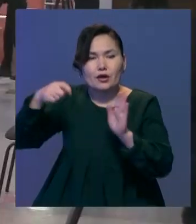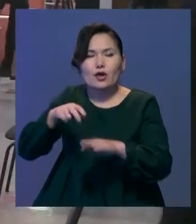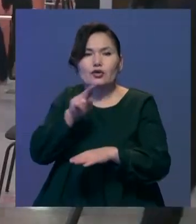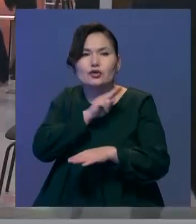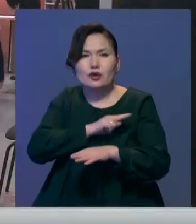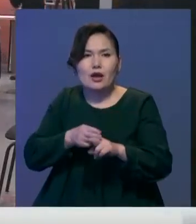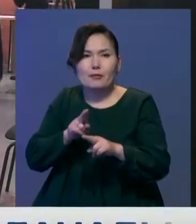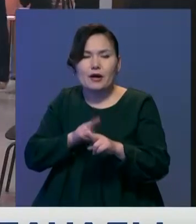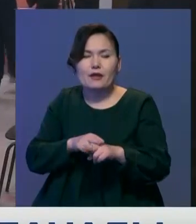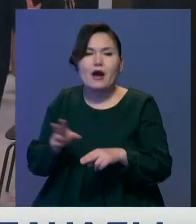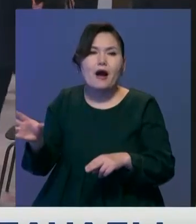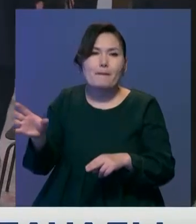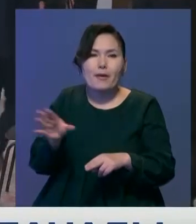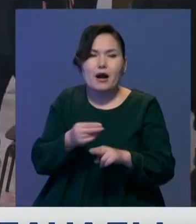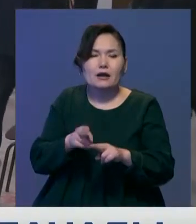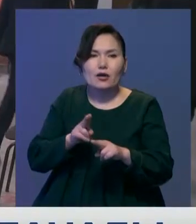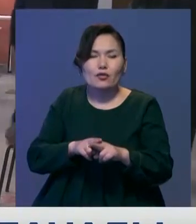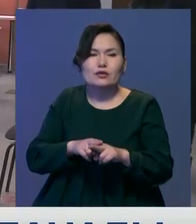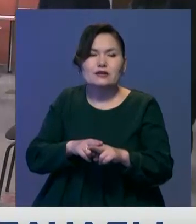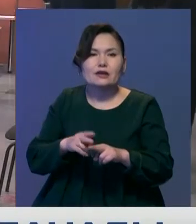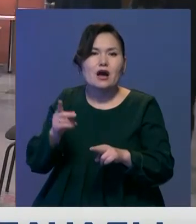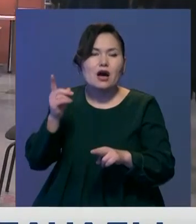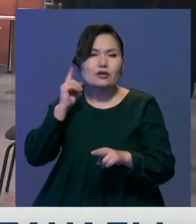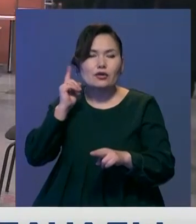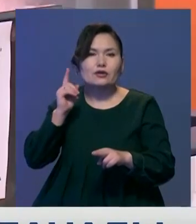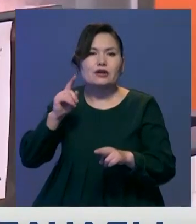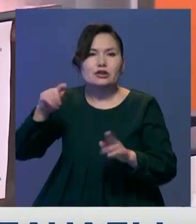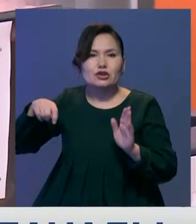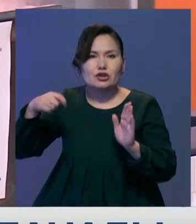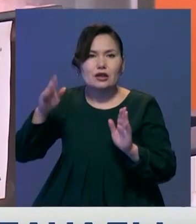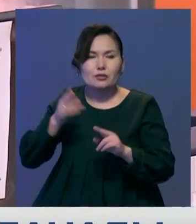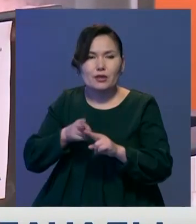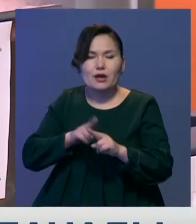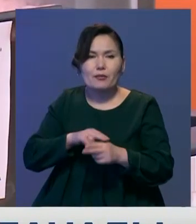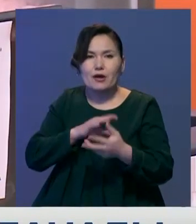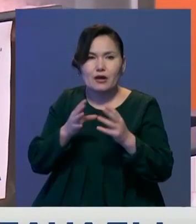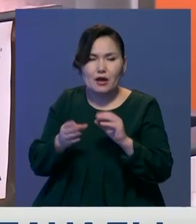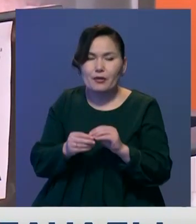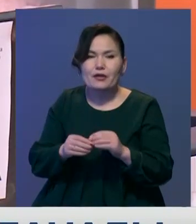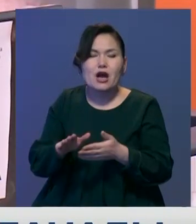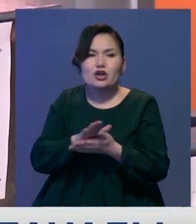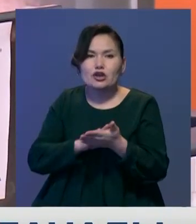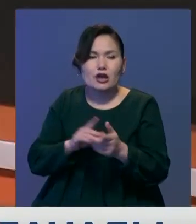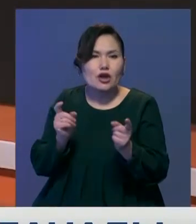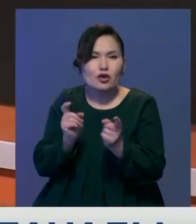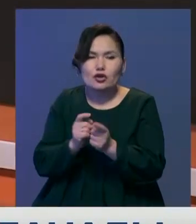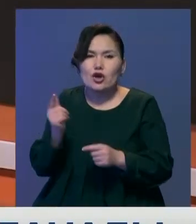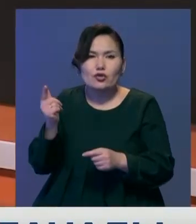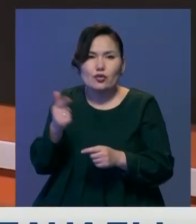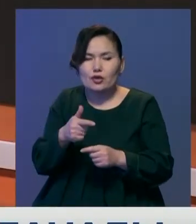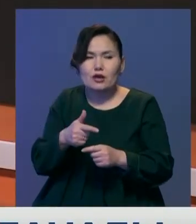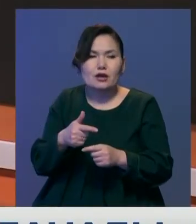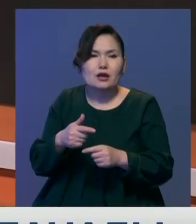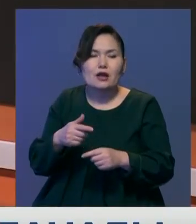мен келуші арасындағы әңгімені толық жазбалай алады. Енді қызметкерлер келушілерге жөнсіз дөрекілік көрсете алмай, тіпті түскі үзіліске